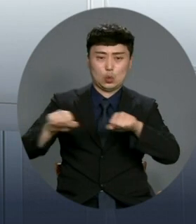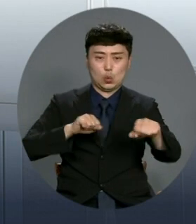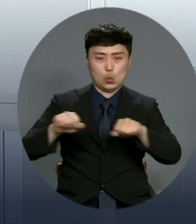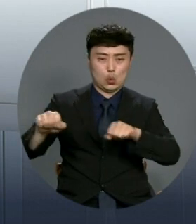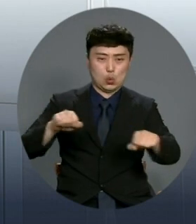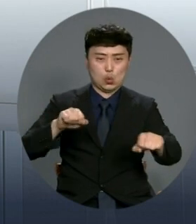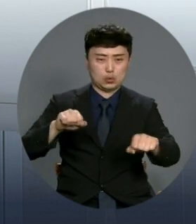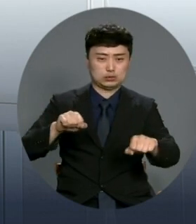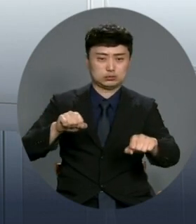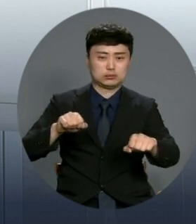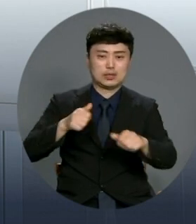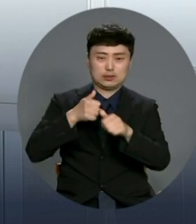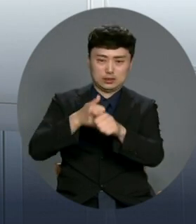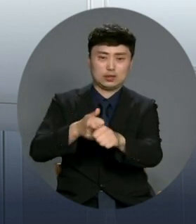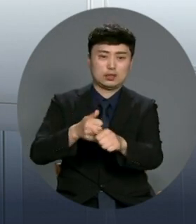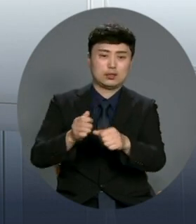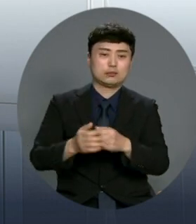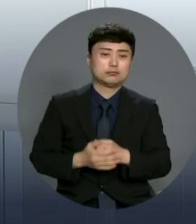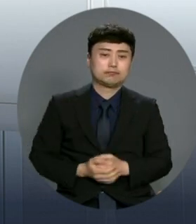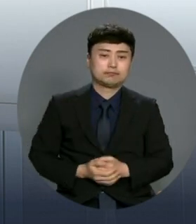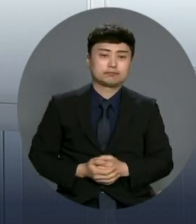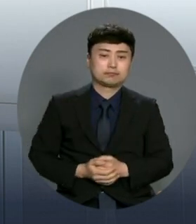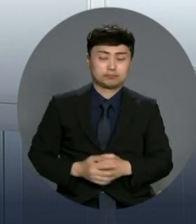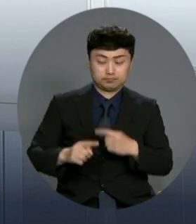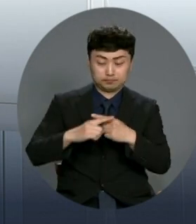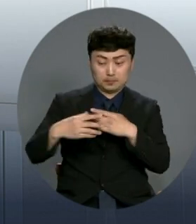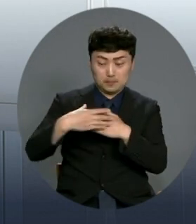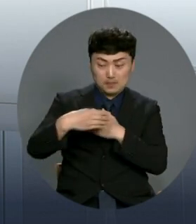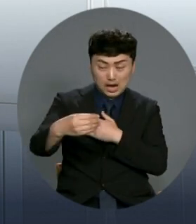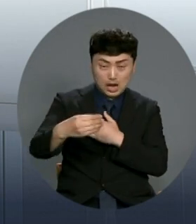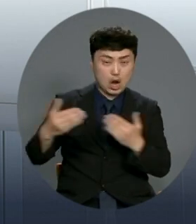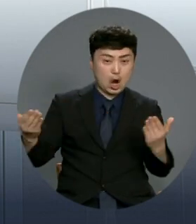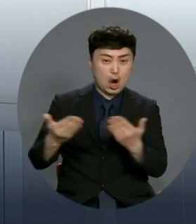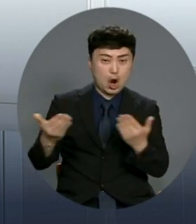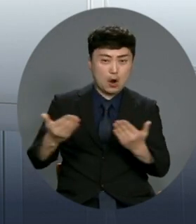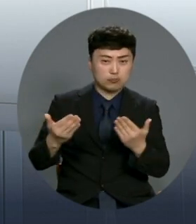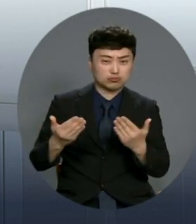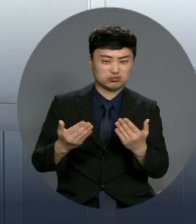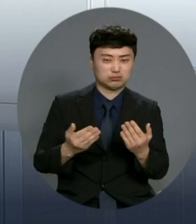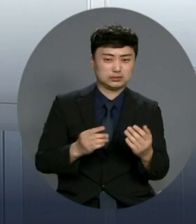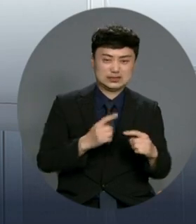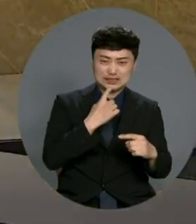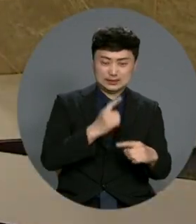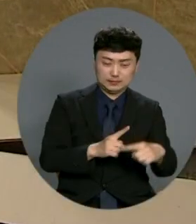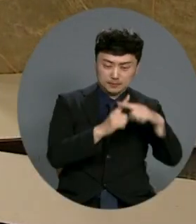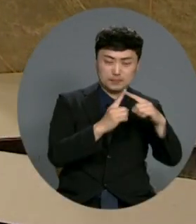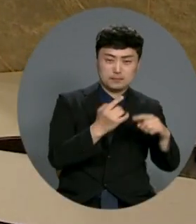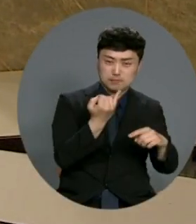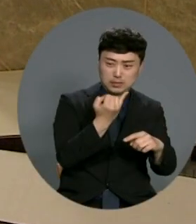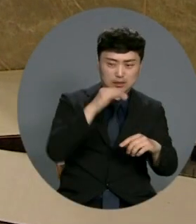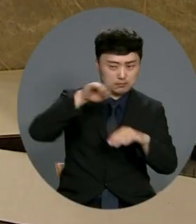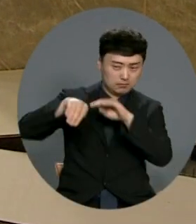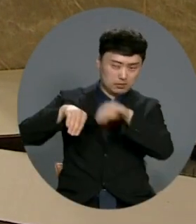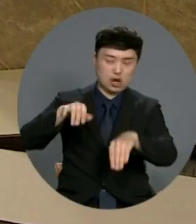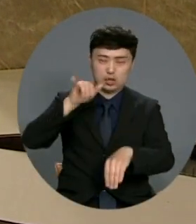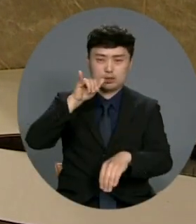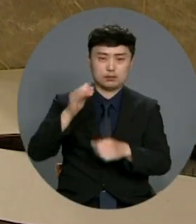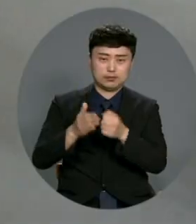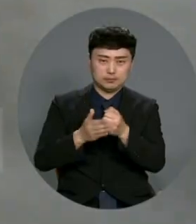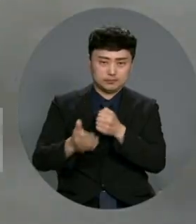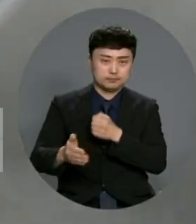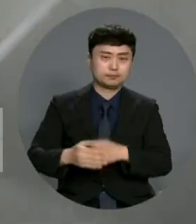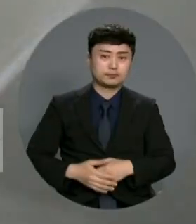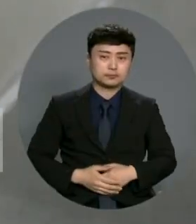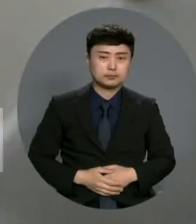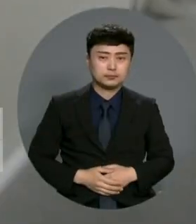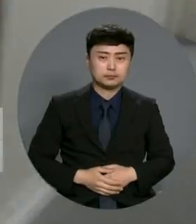이제는 합법적으로 할 수 있기 때문에 어떻게 보면 방사선사들이 해야 될 일을 침해받기 때문에. 간호사 단체는 간호법이 다른